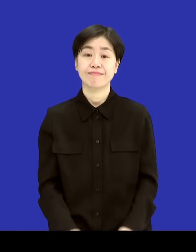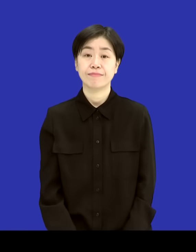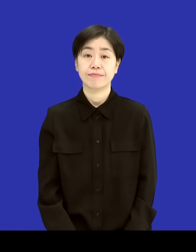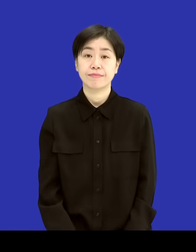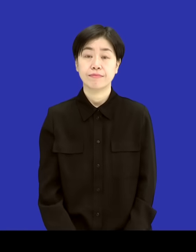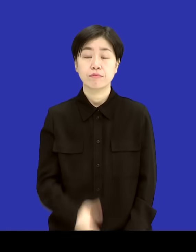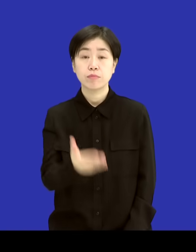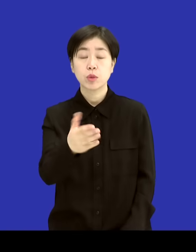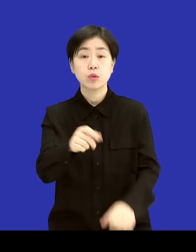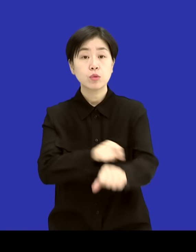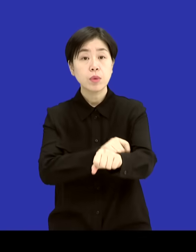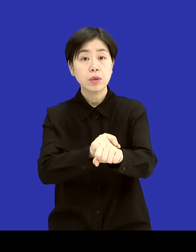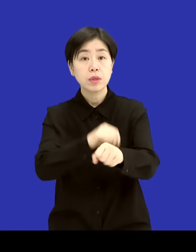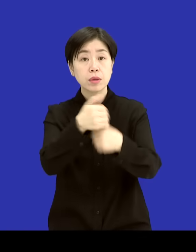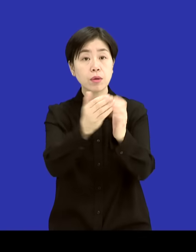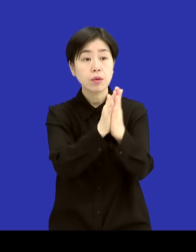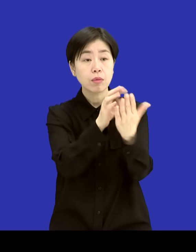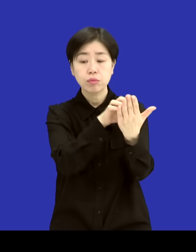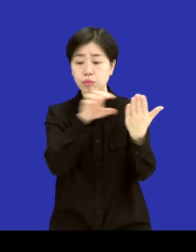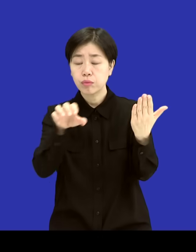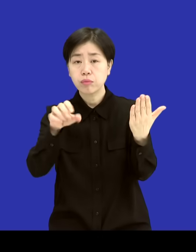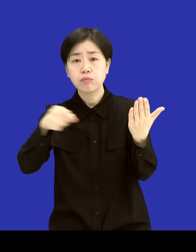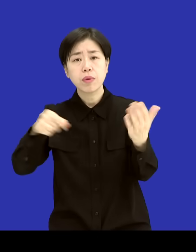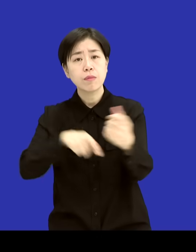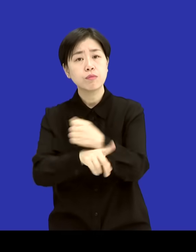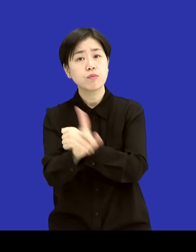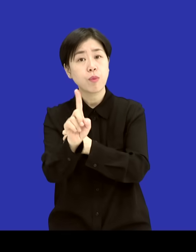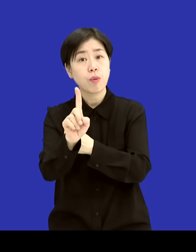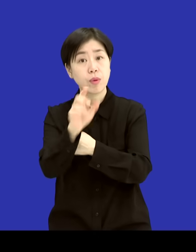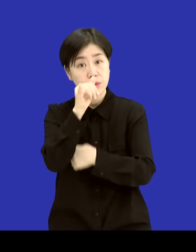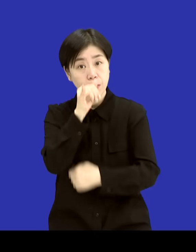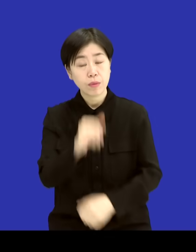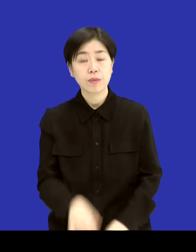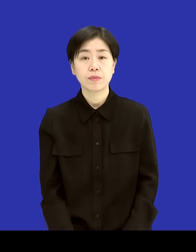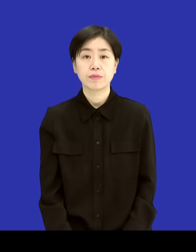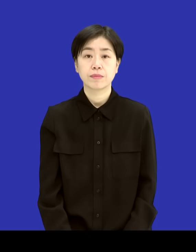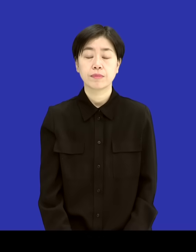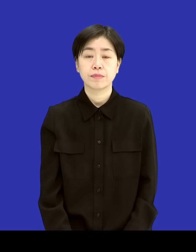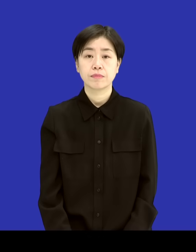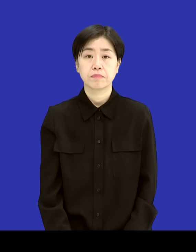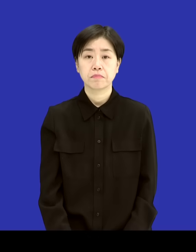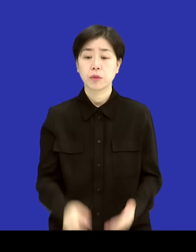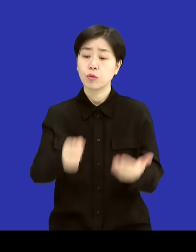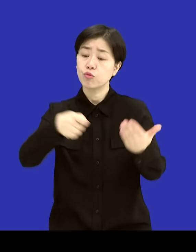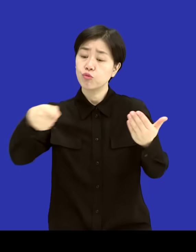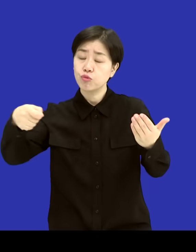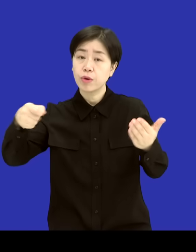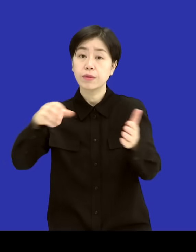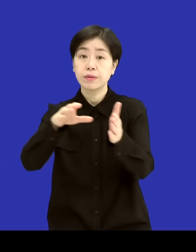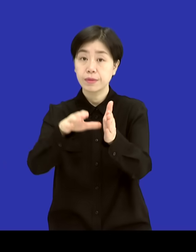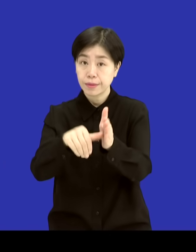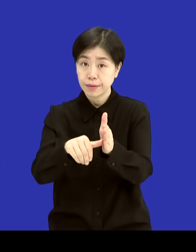필사를 했던 뭐 이유가 있어요? 성경 필사했던 것은 하면서 좀